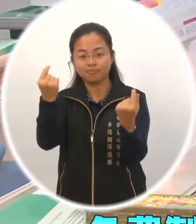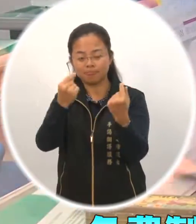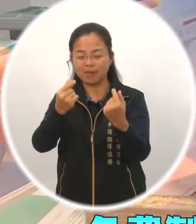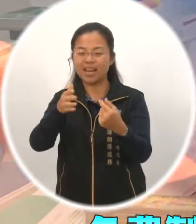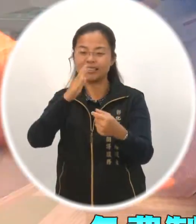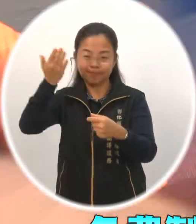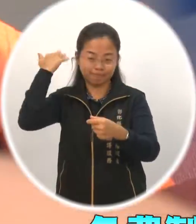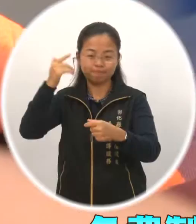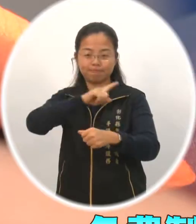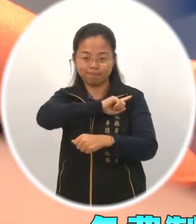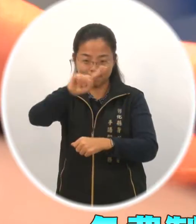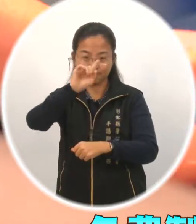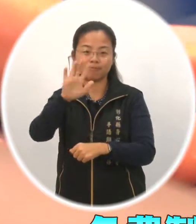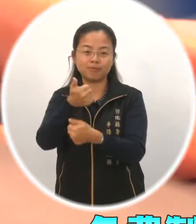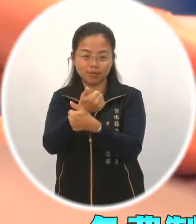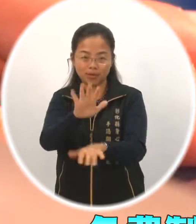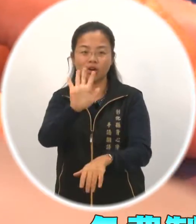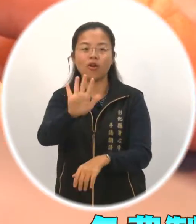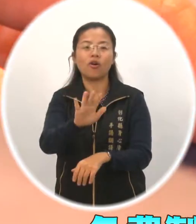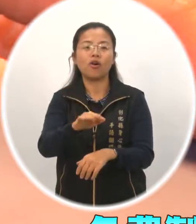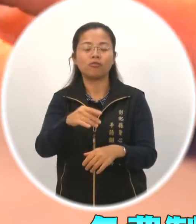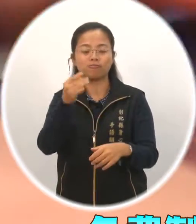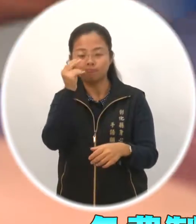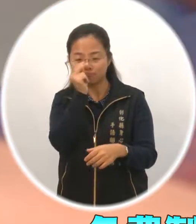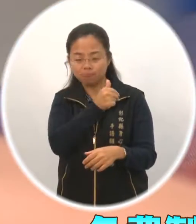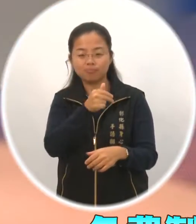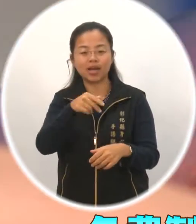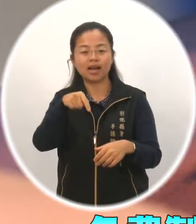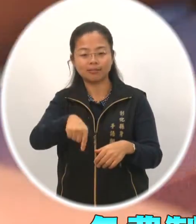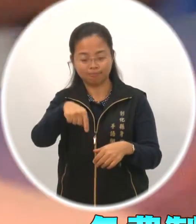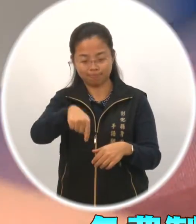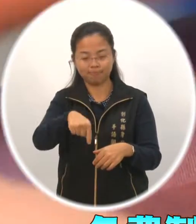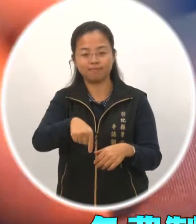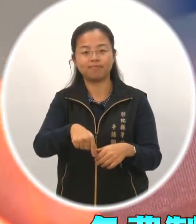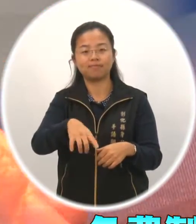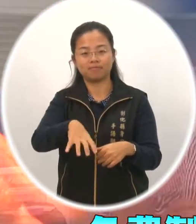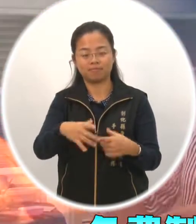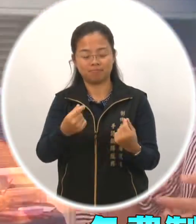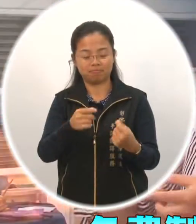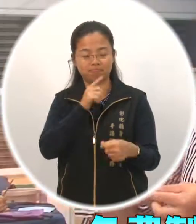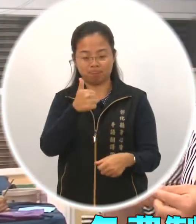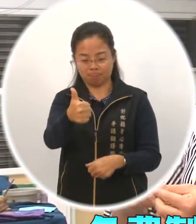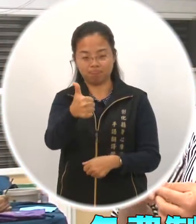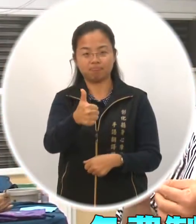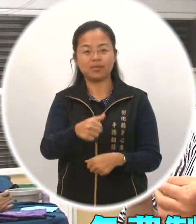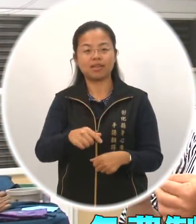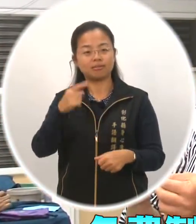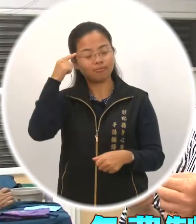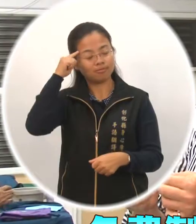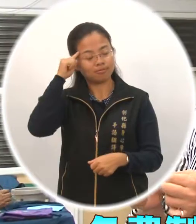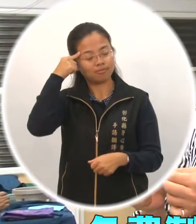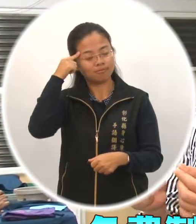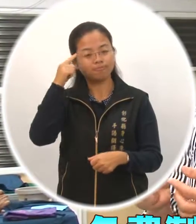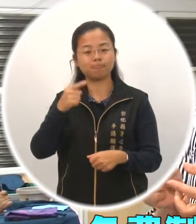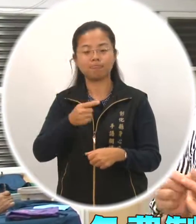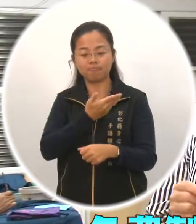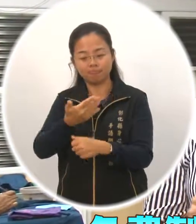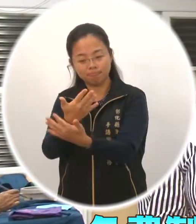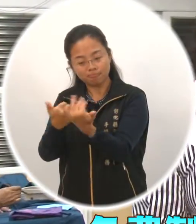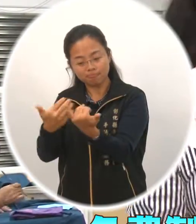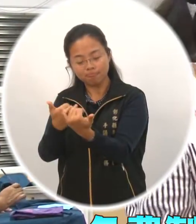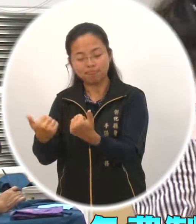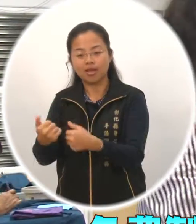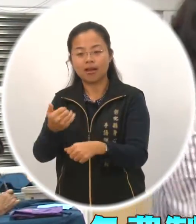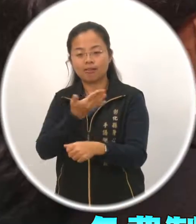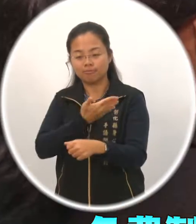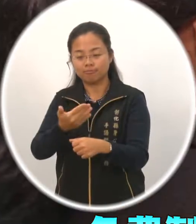经世界第一，尤其是彰化和美更是首屈一指。为了让学员能够更了解制